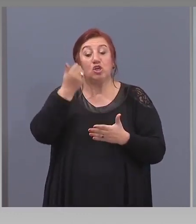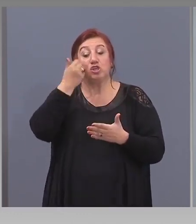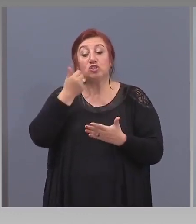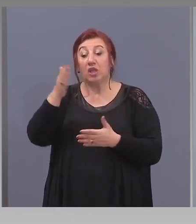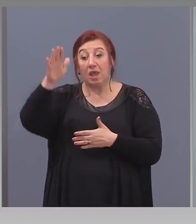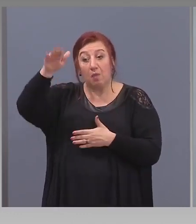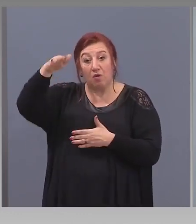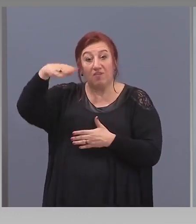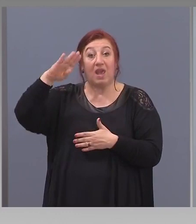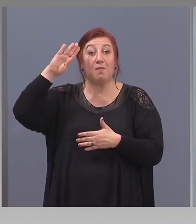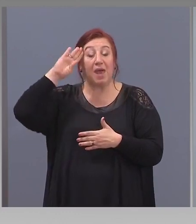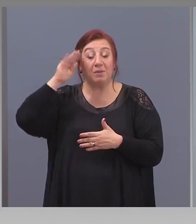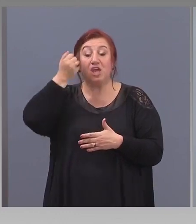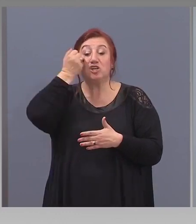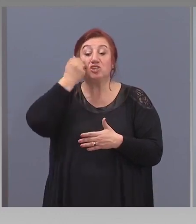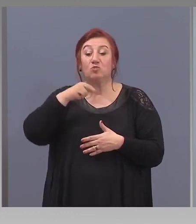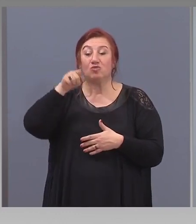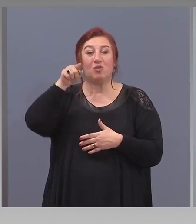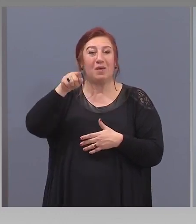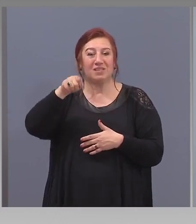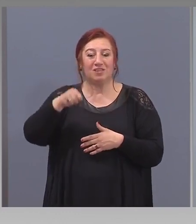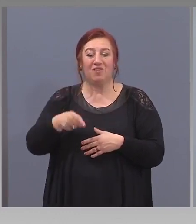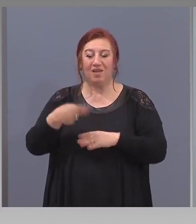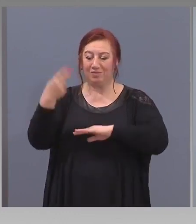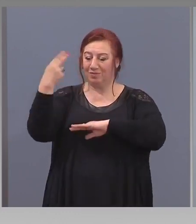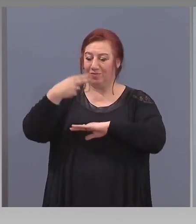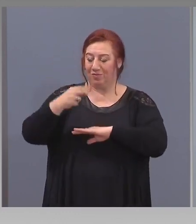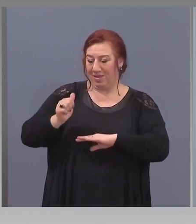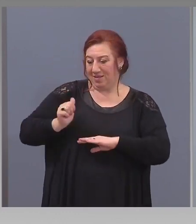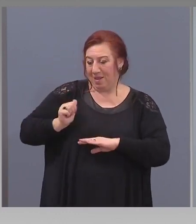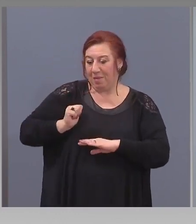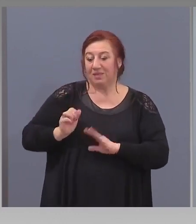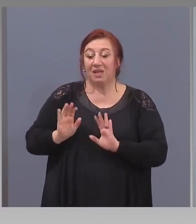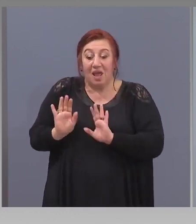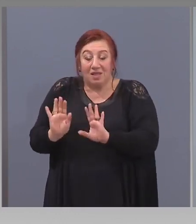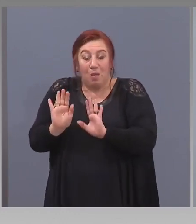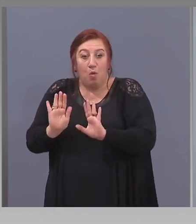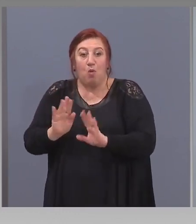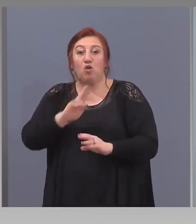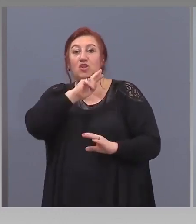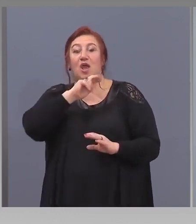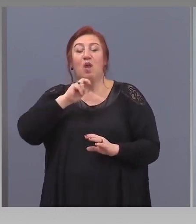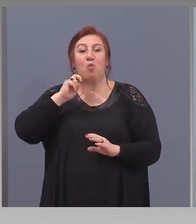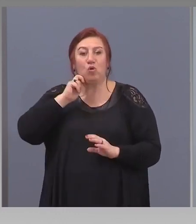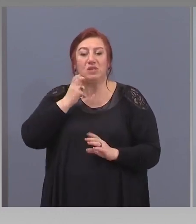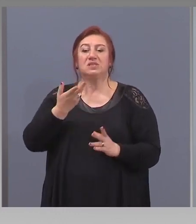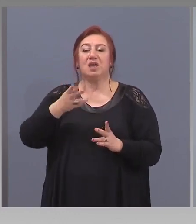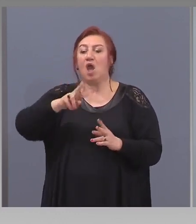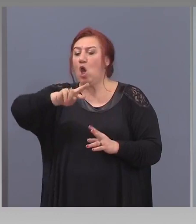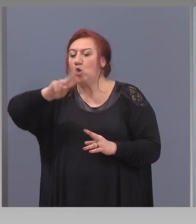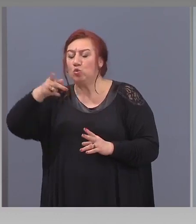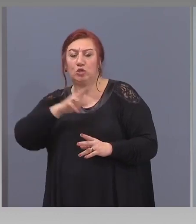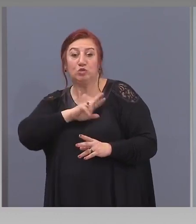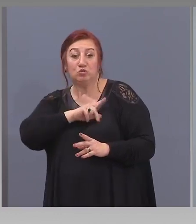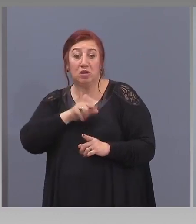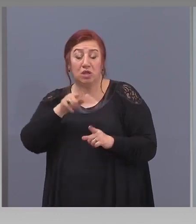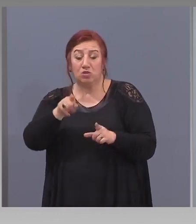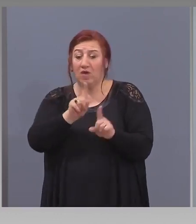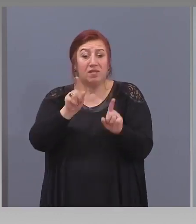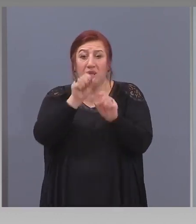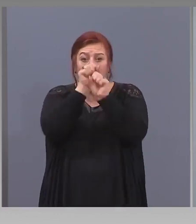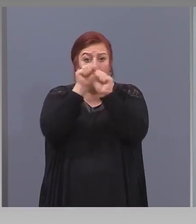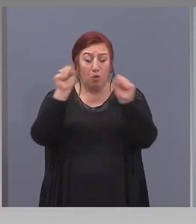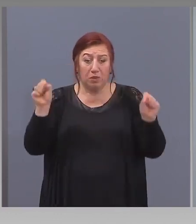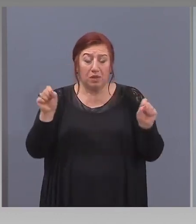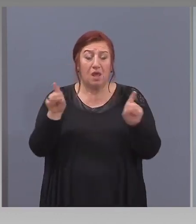за точно такива тилови действия, да подпомогне другите. И аз мисля, че това не само, че няма ги обиди, както